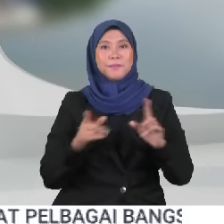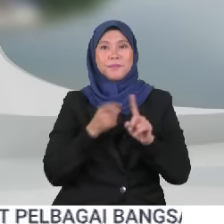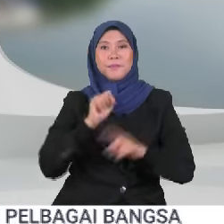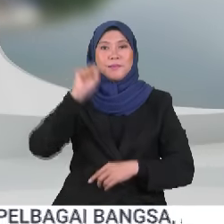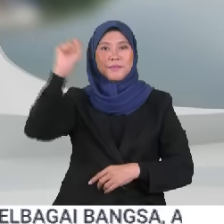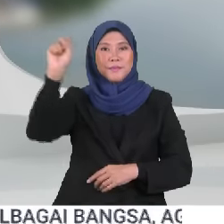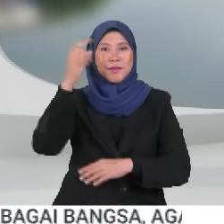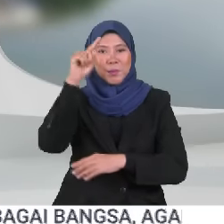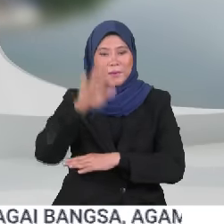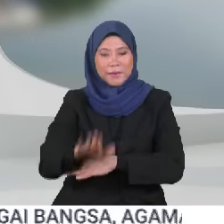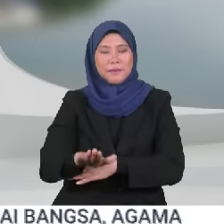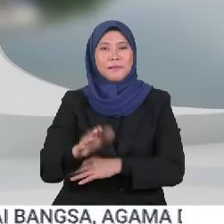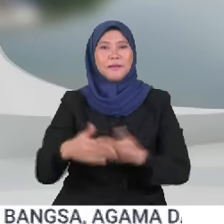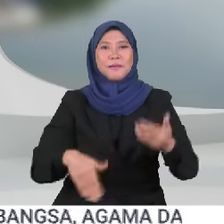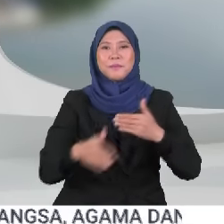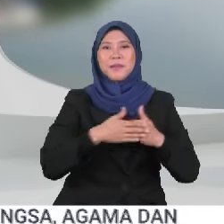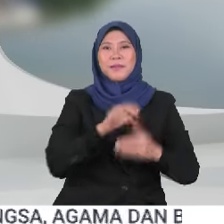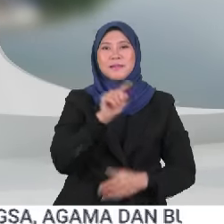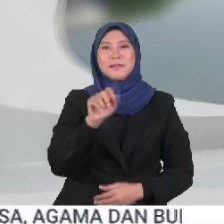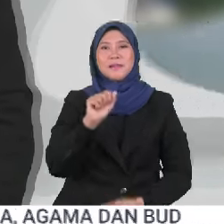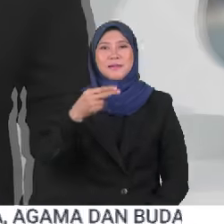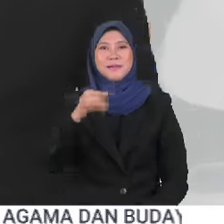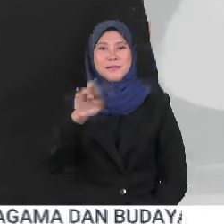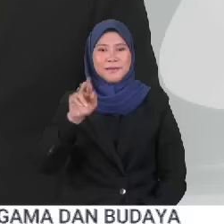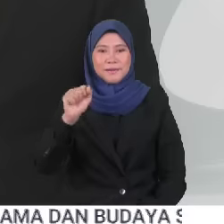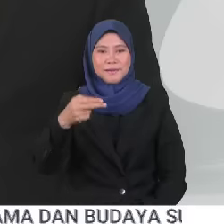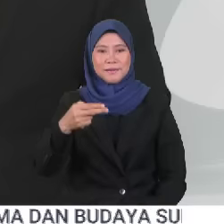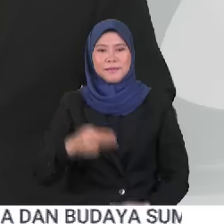ini kembali bersama dengan Zahira di angkasa